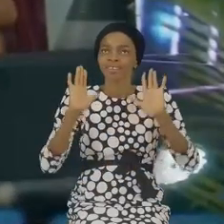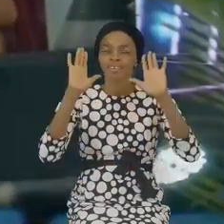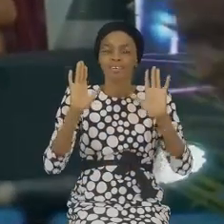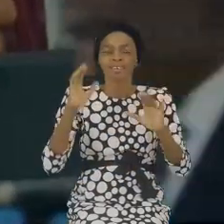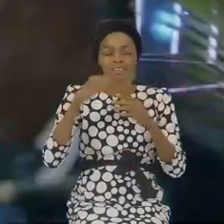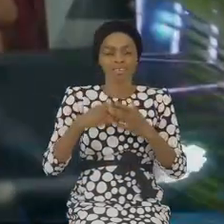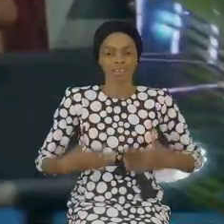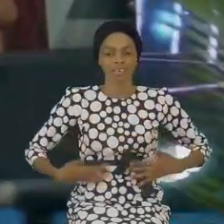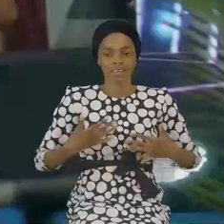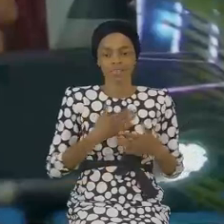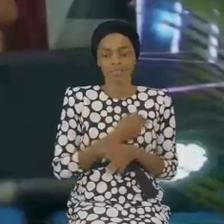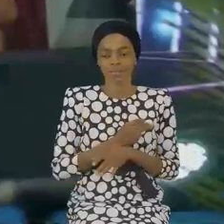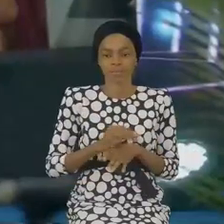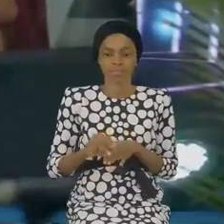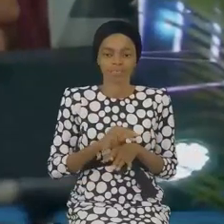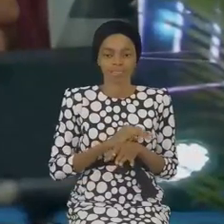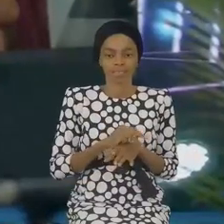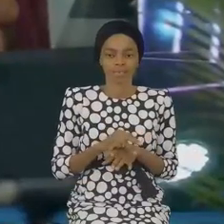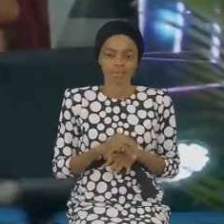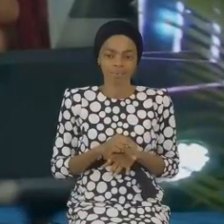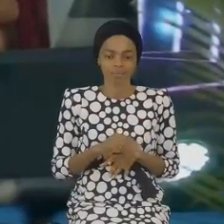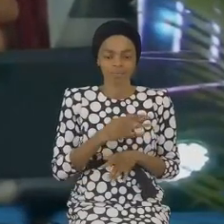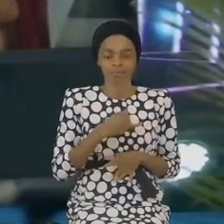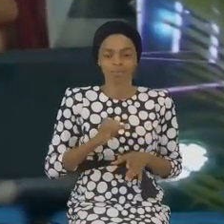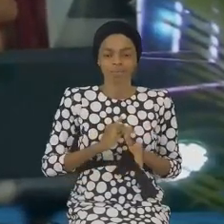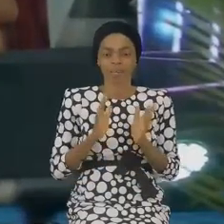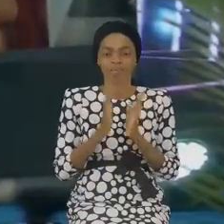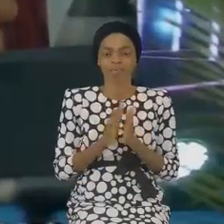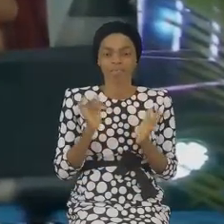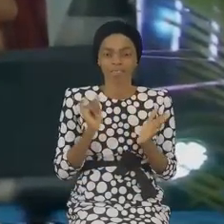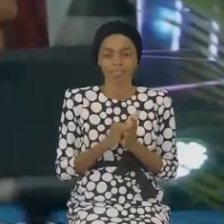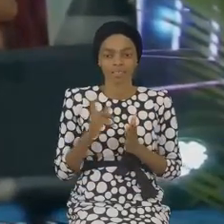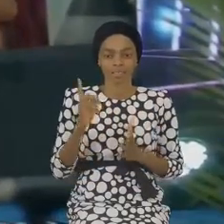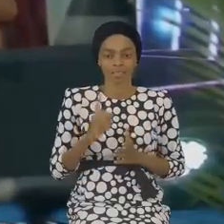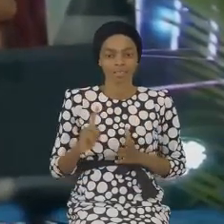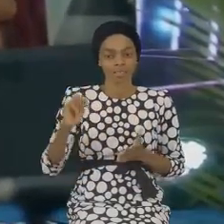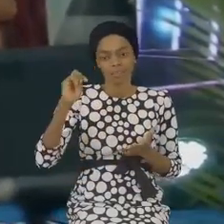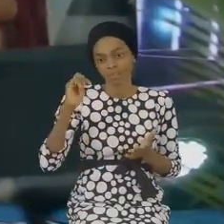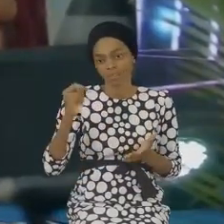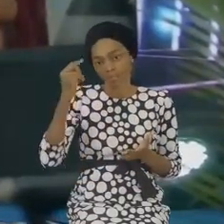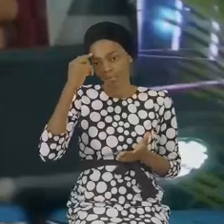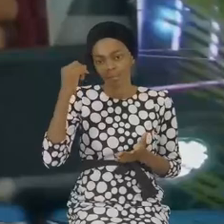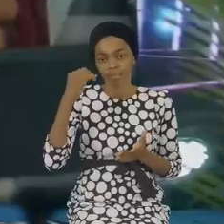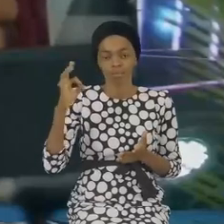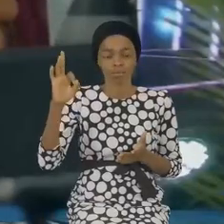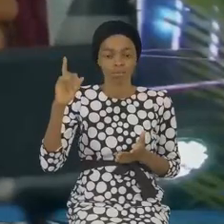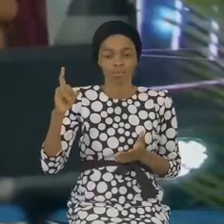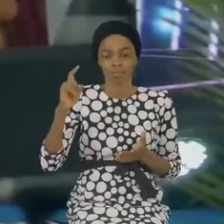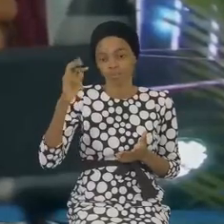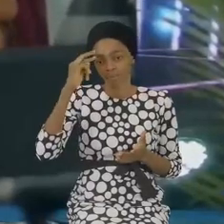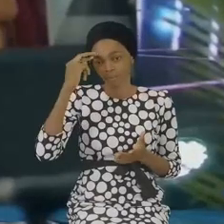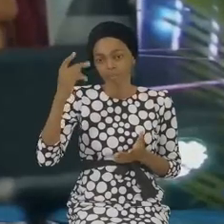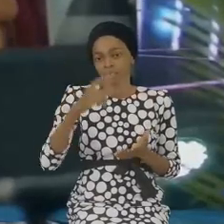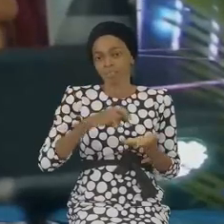dans le ministère. Et je prie que l'intention de Dieu, le plan de Dieu et la